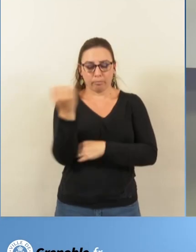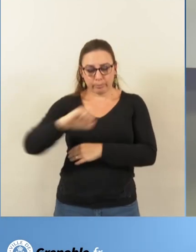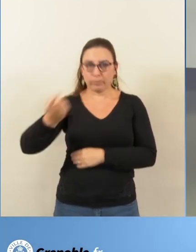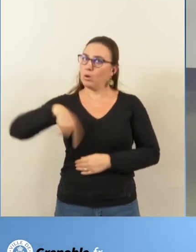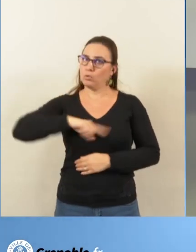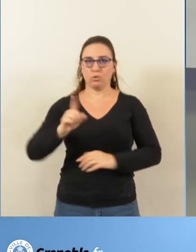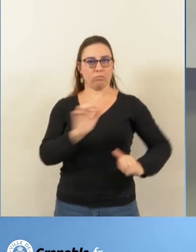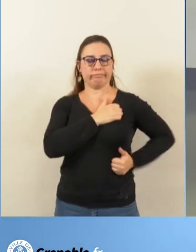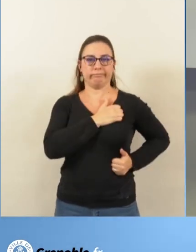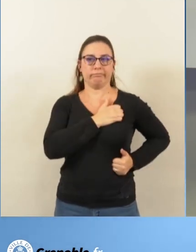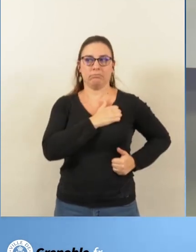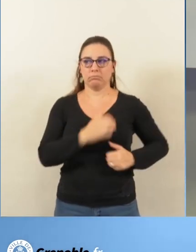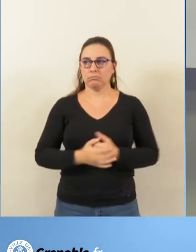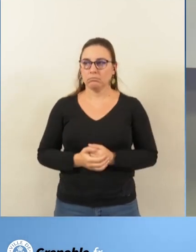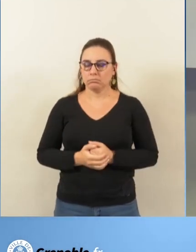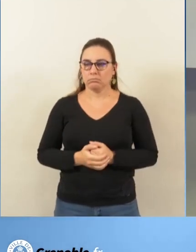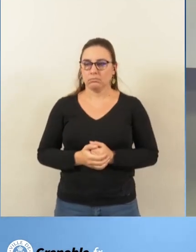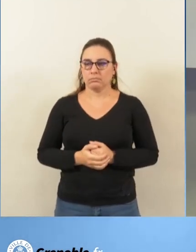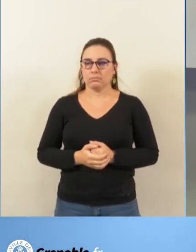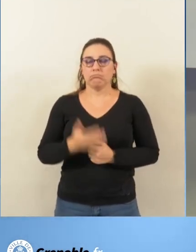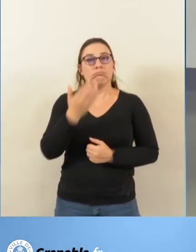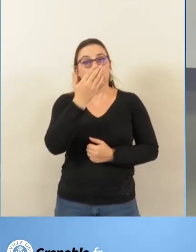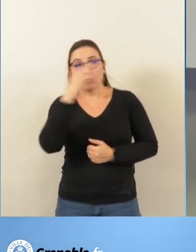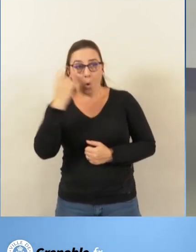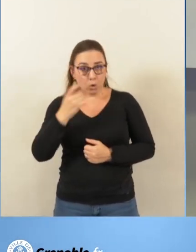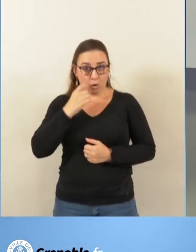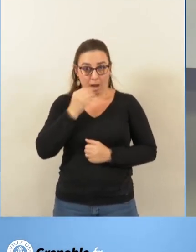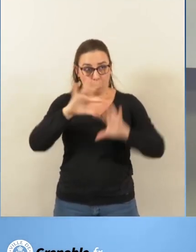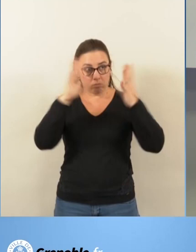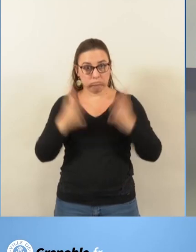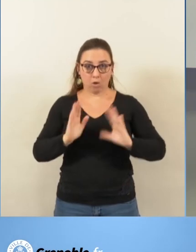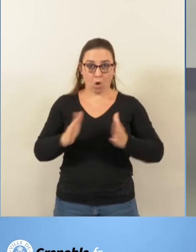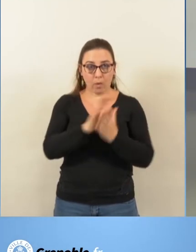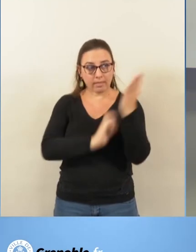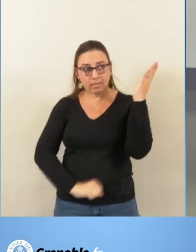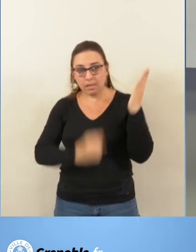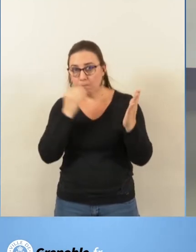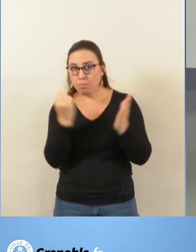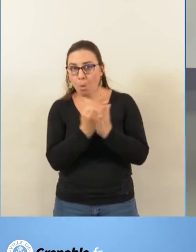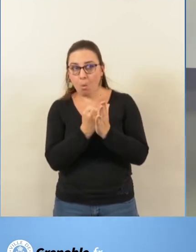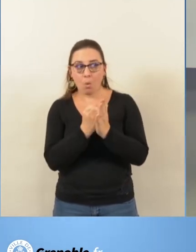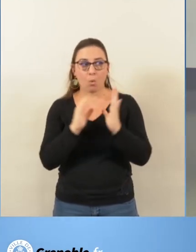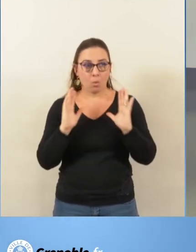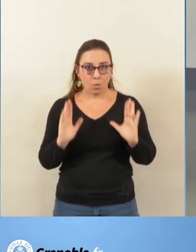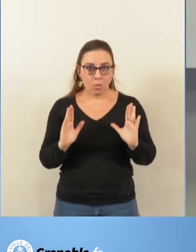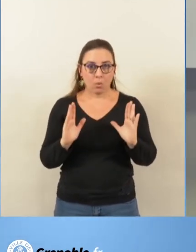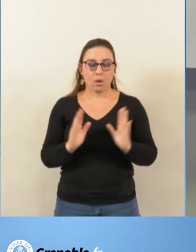cas s'il n'y a pas d'autre remarques sur ce rendu acte je passe